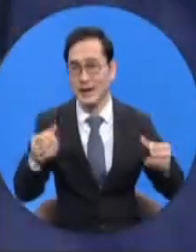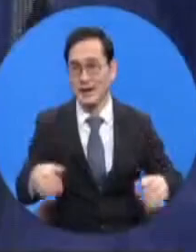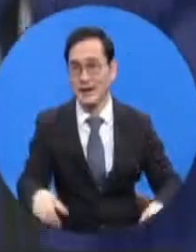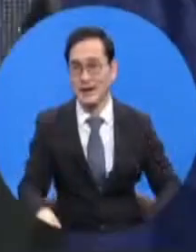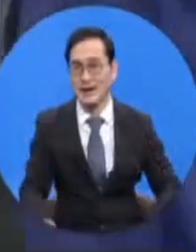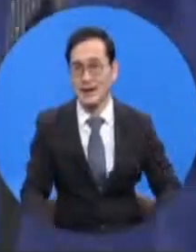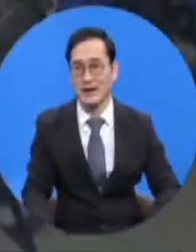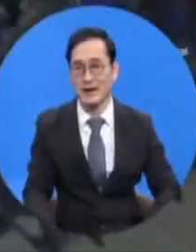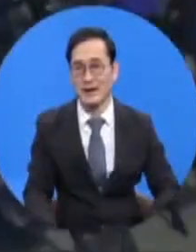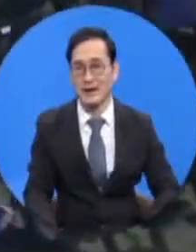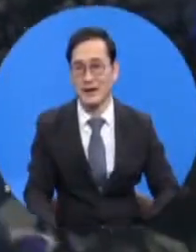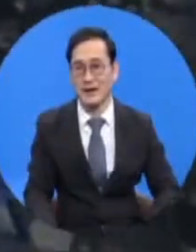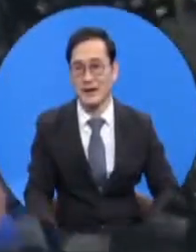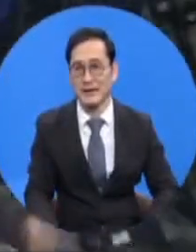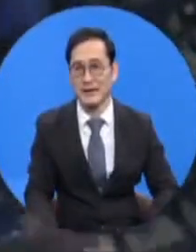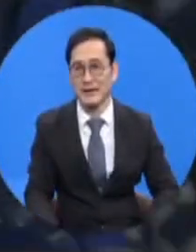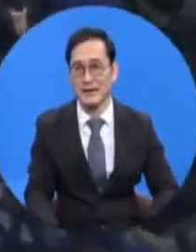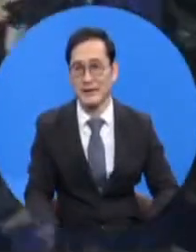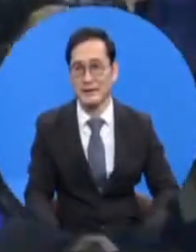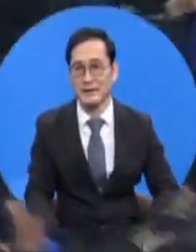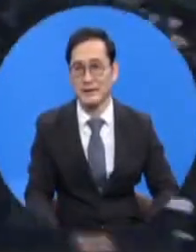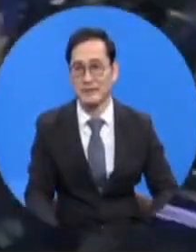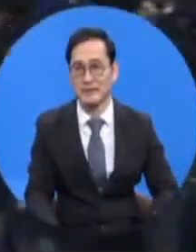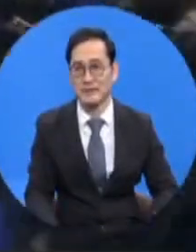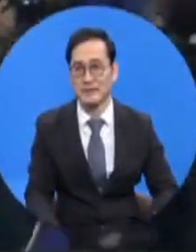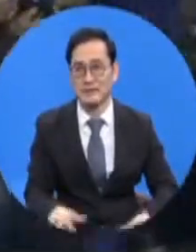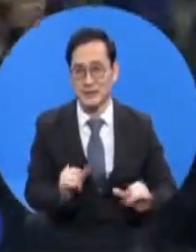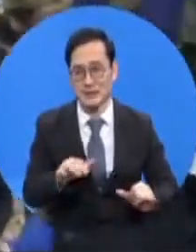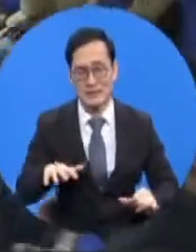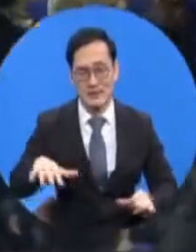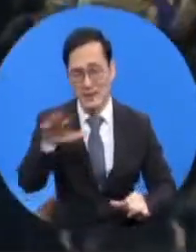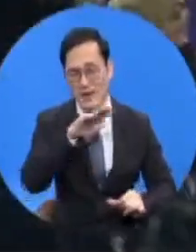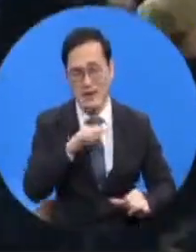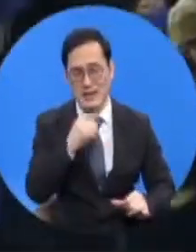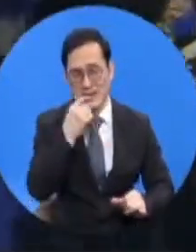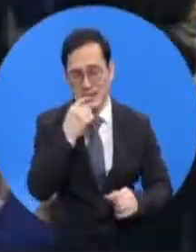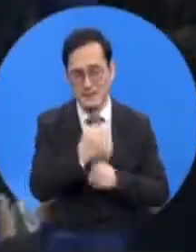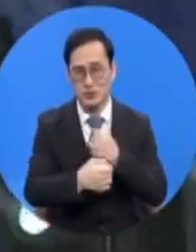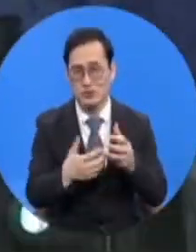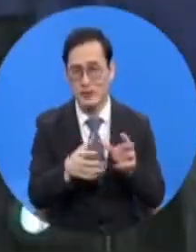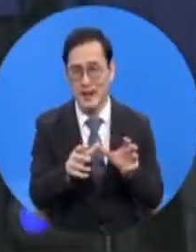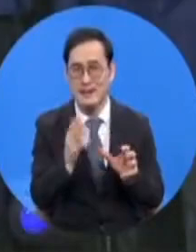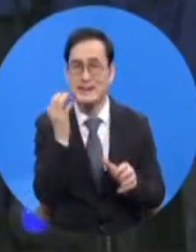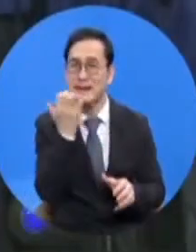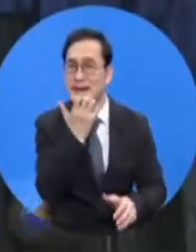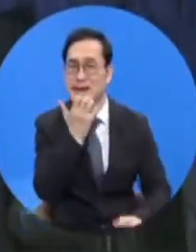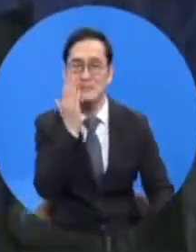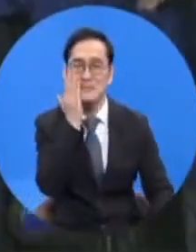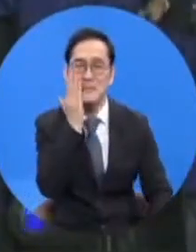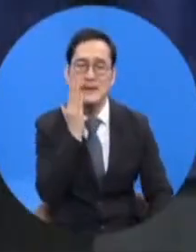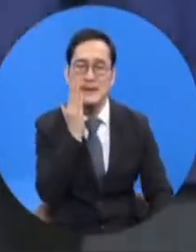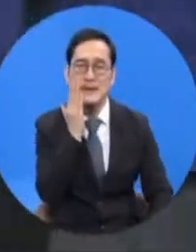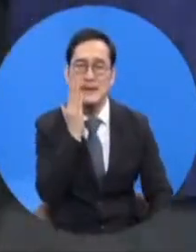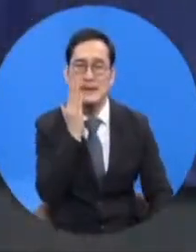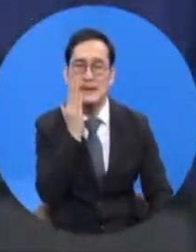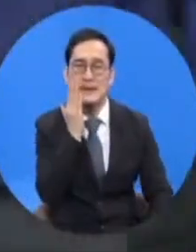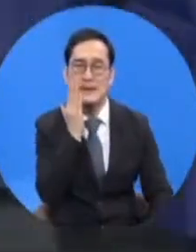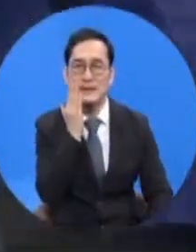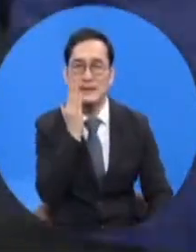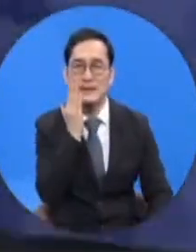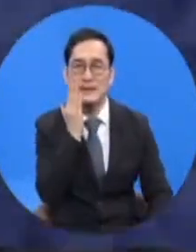끌었습니다. 파이팅 구호와 함께 객석과 무대가 민주당의 상징인 이 파란색으로